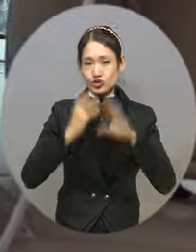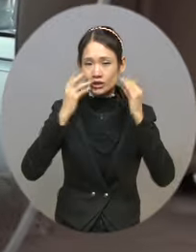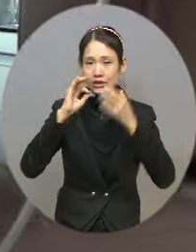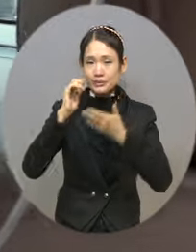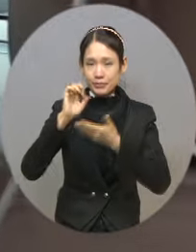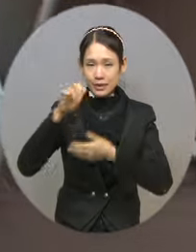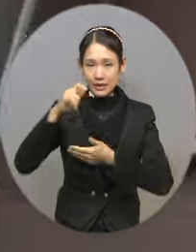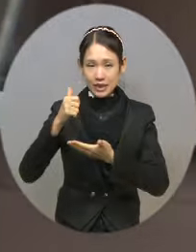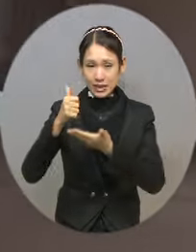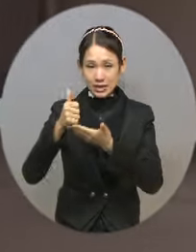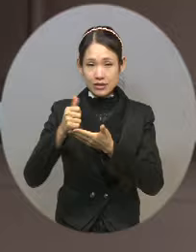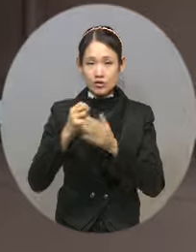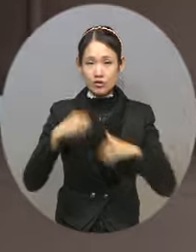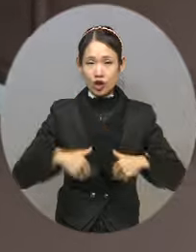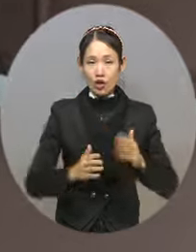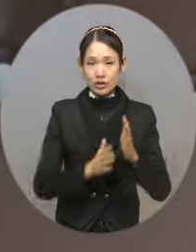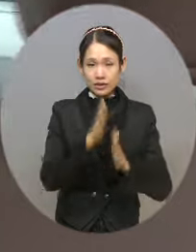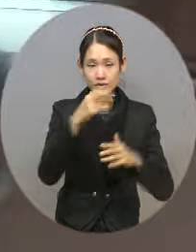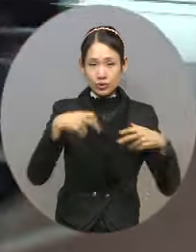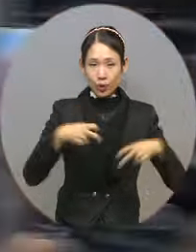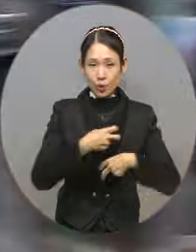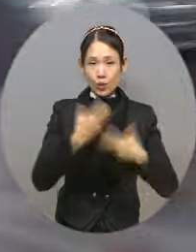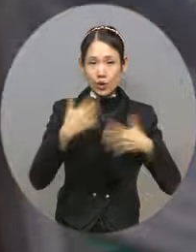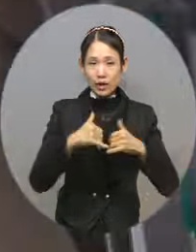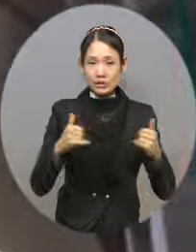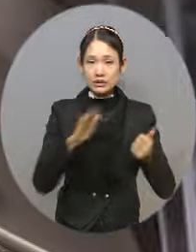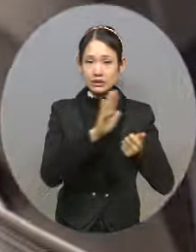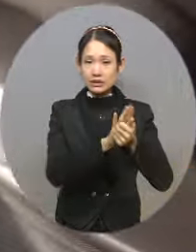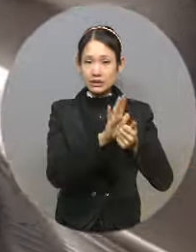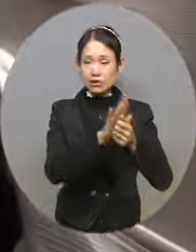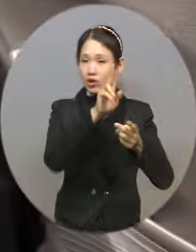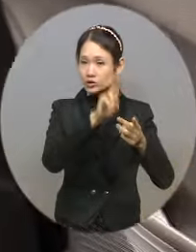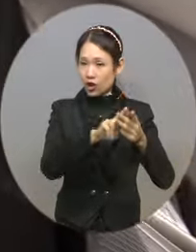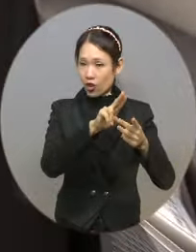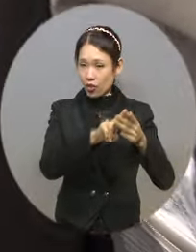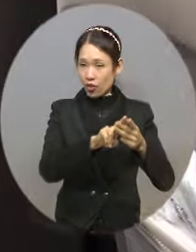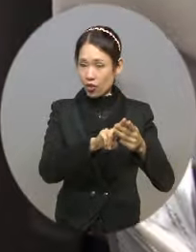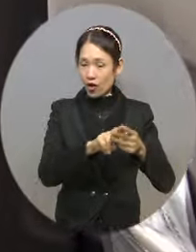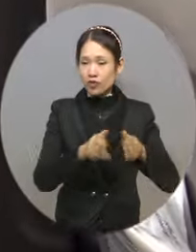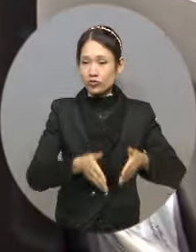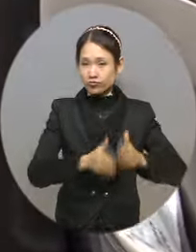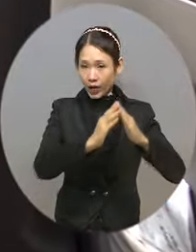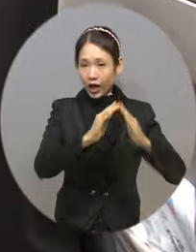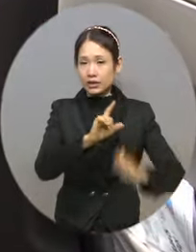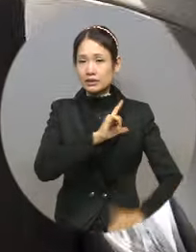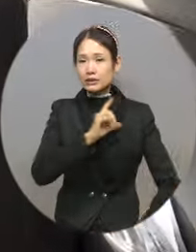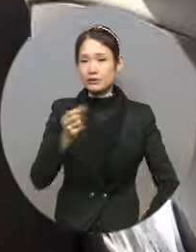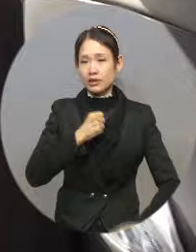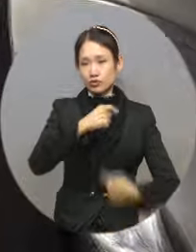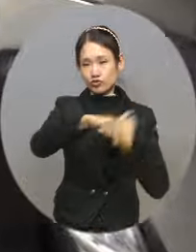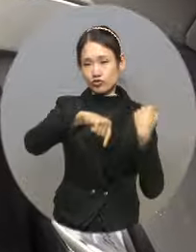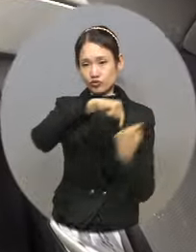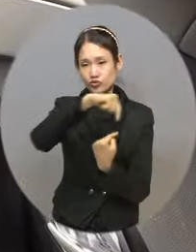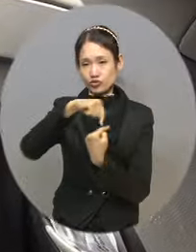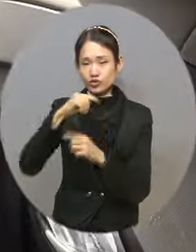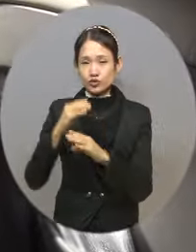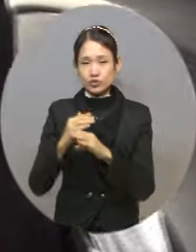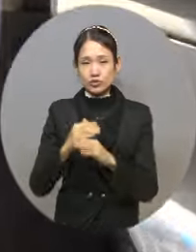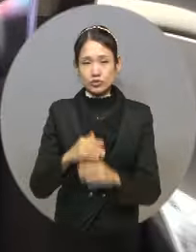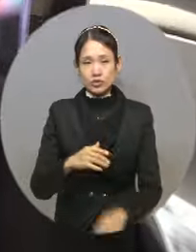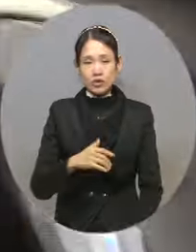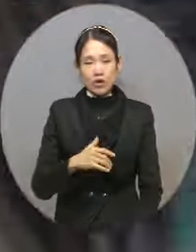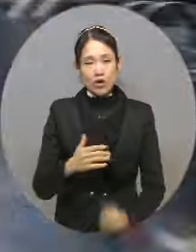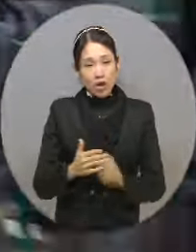있는 성남시는 교통약자 지원센터라는 이름으로 운영되고 있습니다. 덕분에 몇